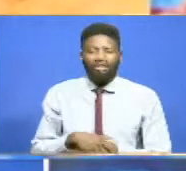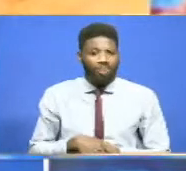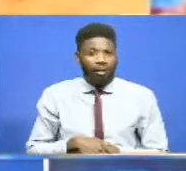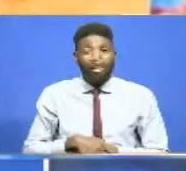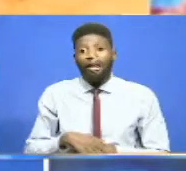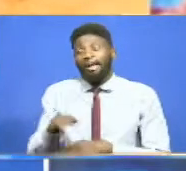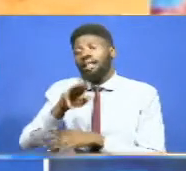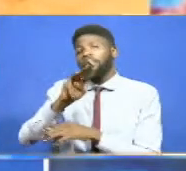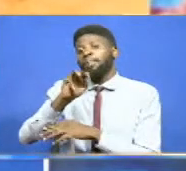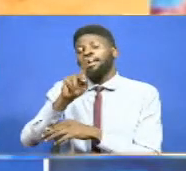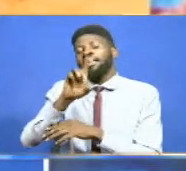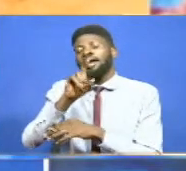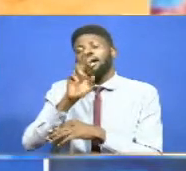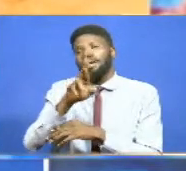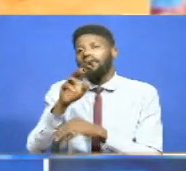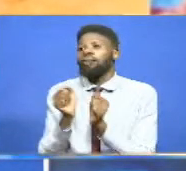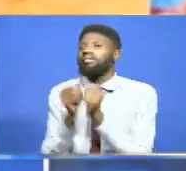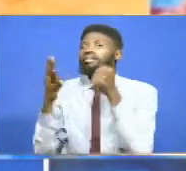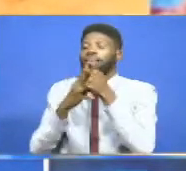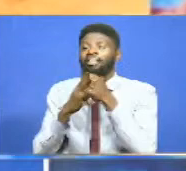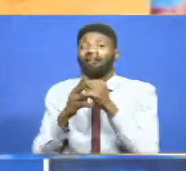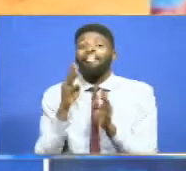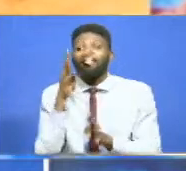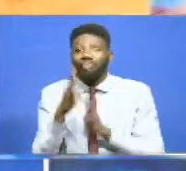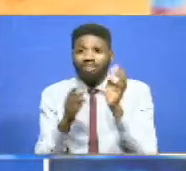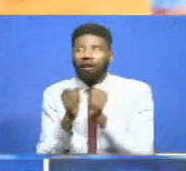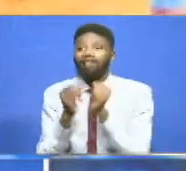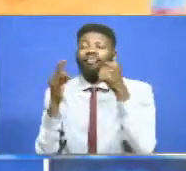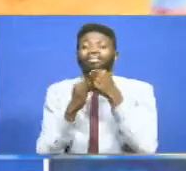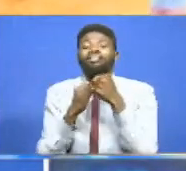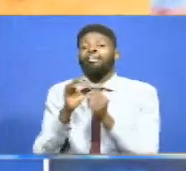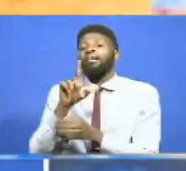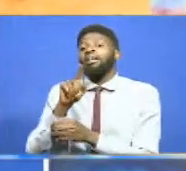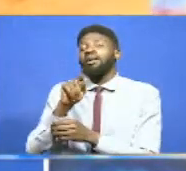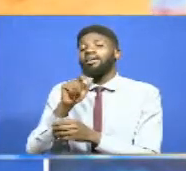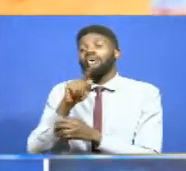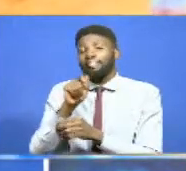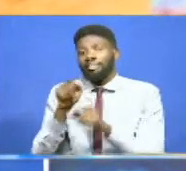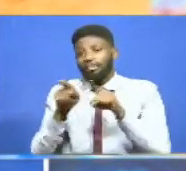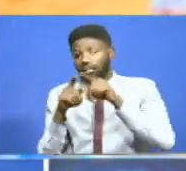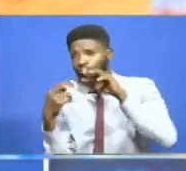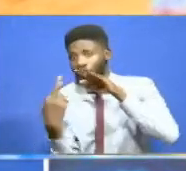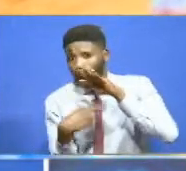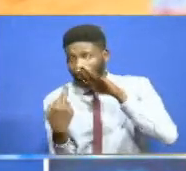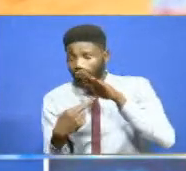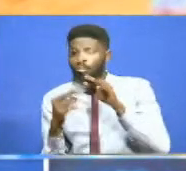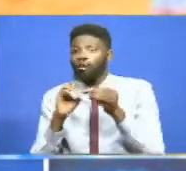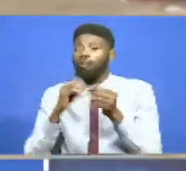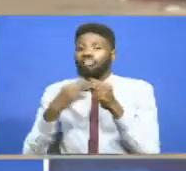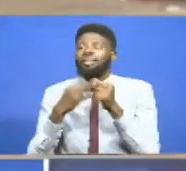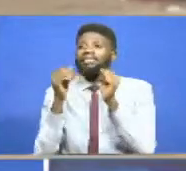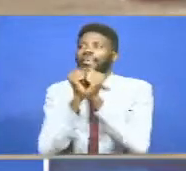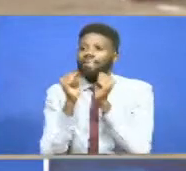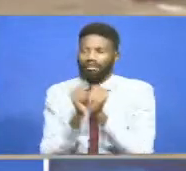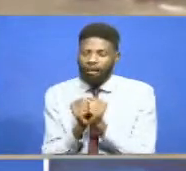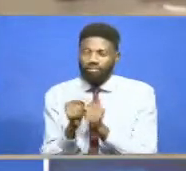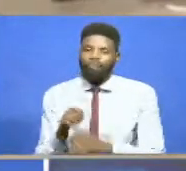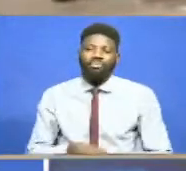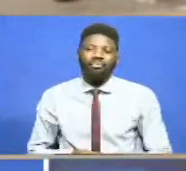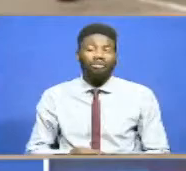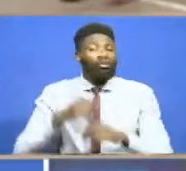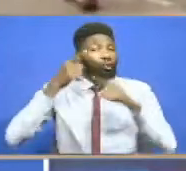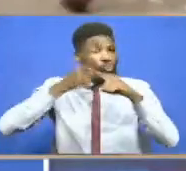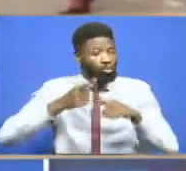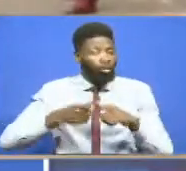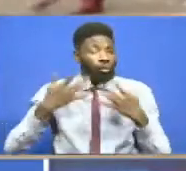19, Kasarani 18, Langata 17, huko Kibra na Roysambu vikirekodi visa 10 kila moja. Idadi ya jumla ya